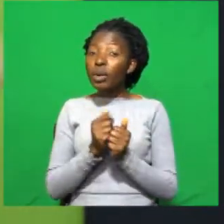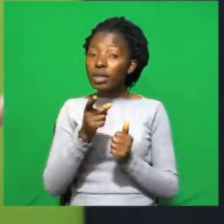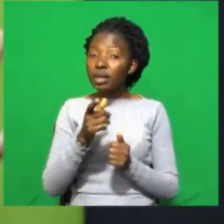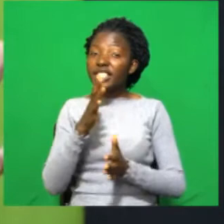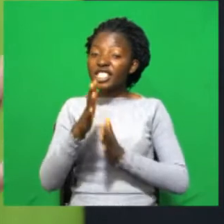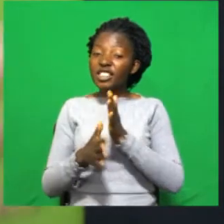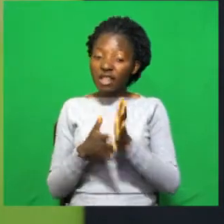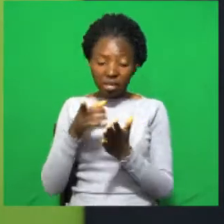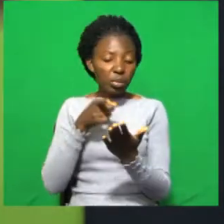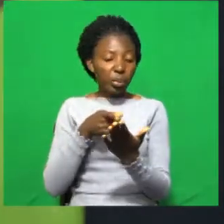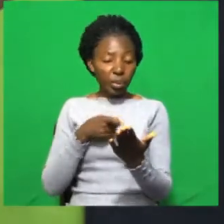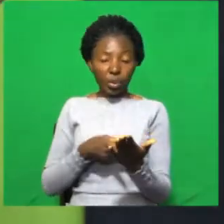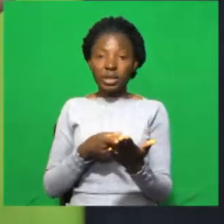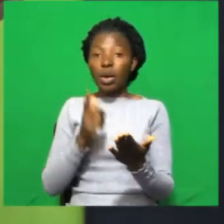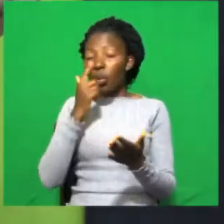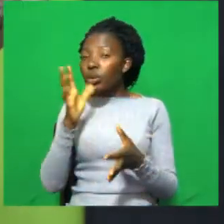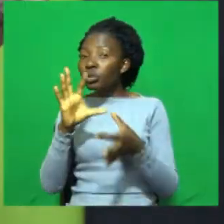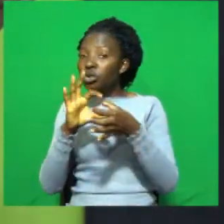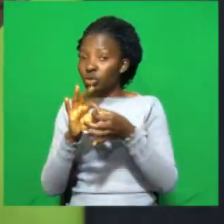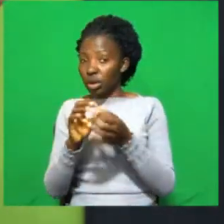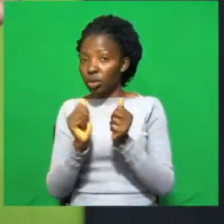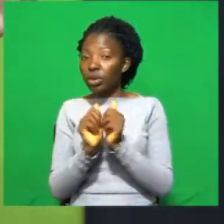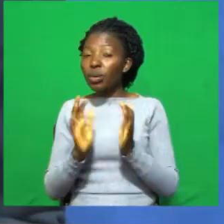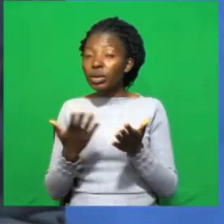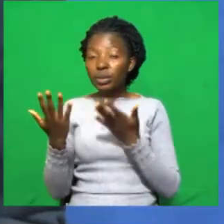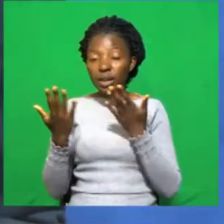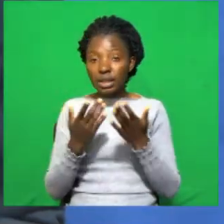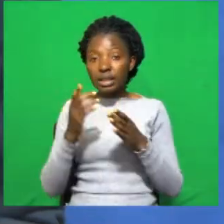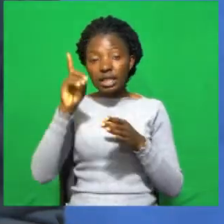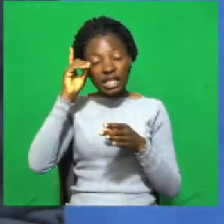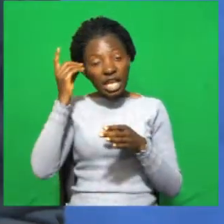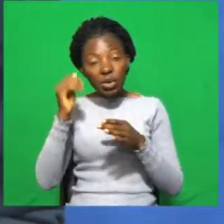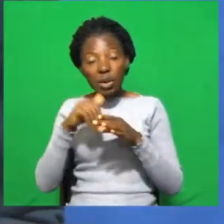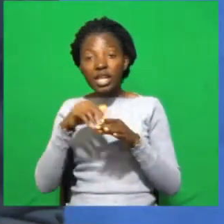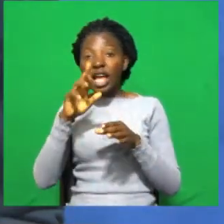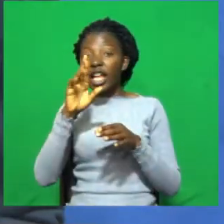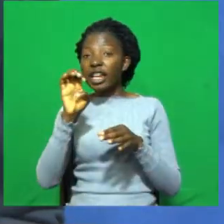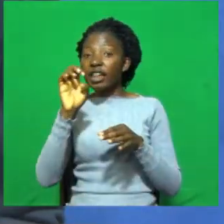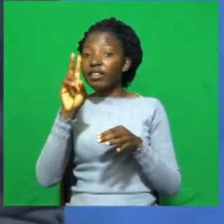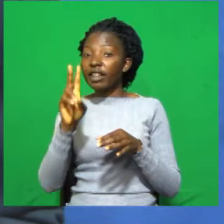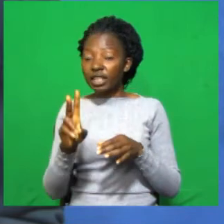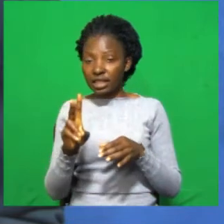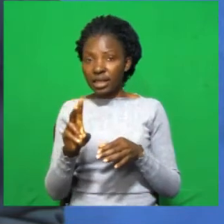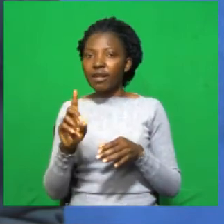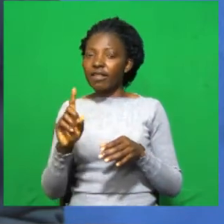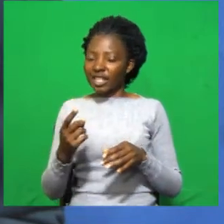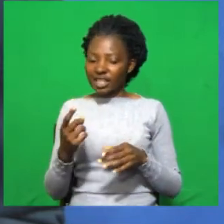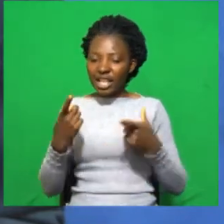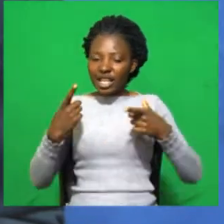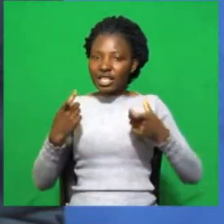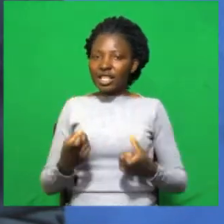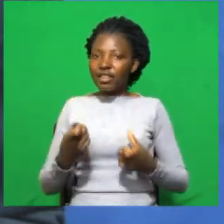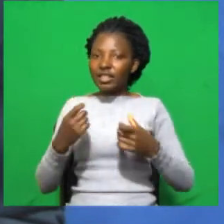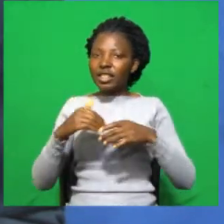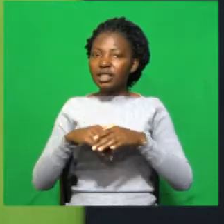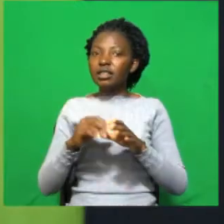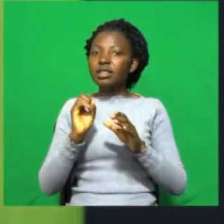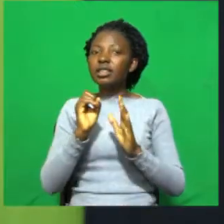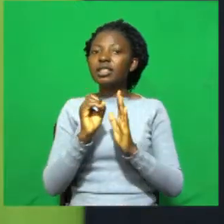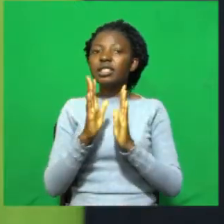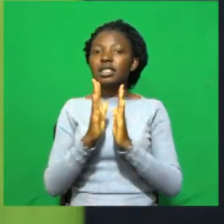iyoyi pastor tikaibatanidza nezvatairinga kuna Daniel nazvakazarurwa, because pari kunzi anogara mutemberi